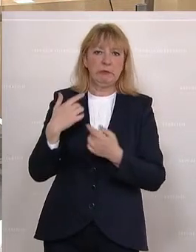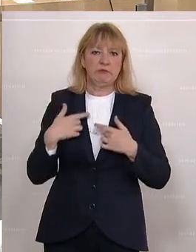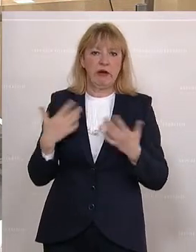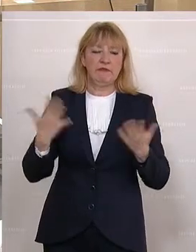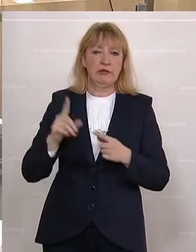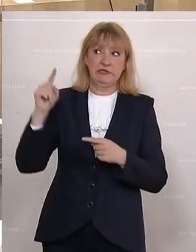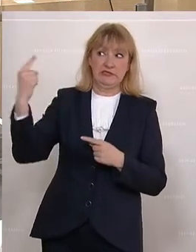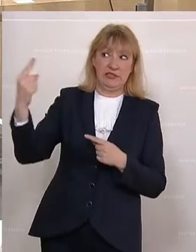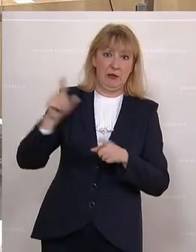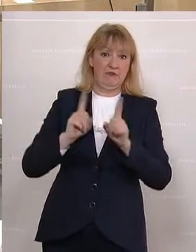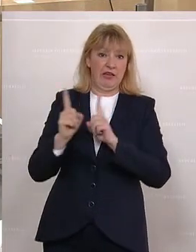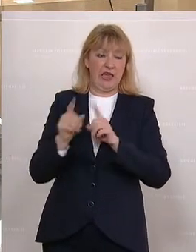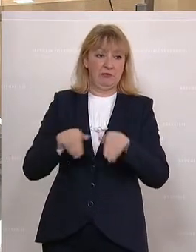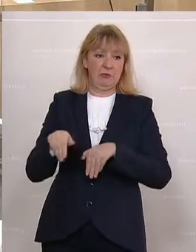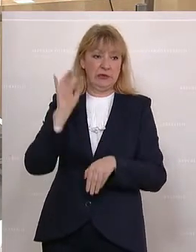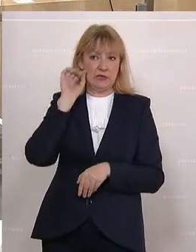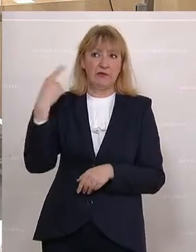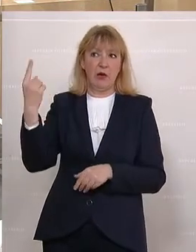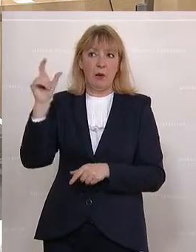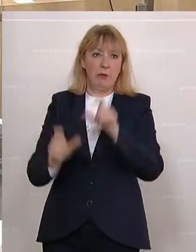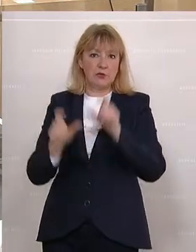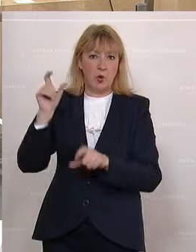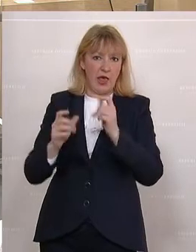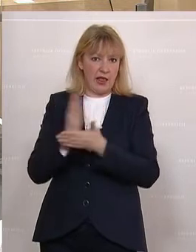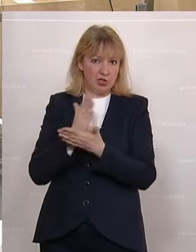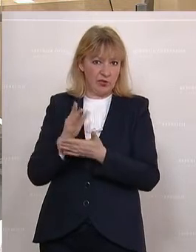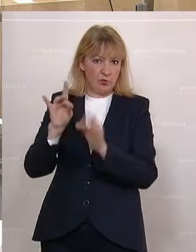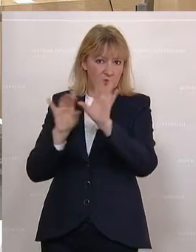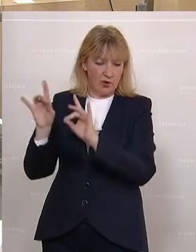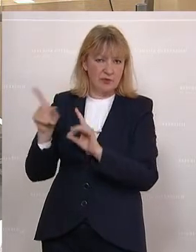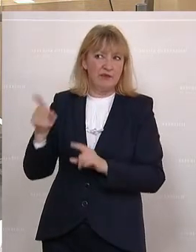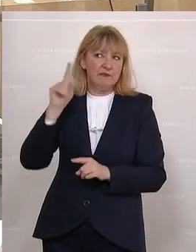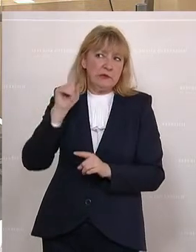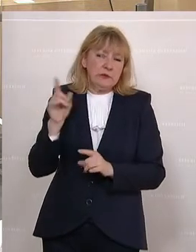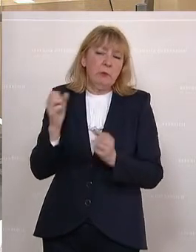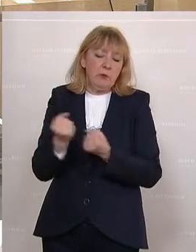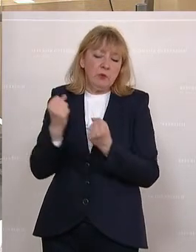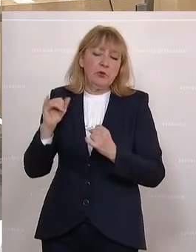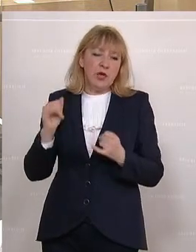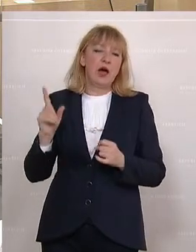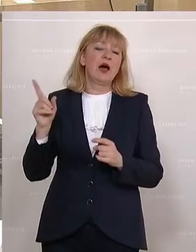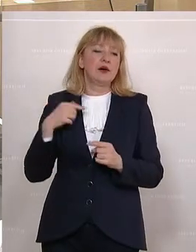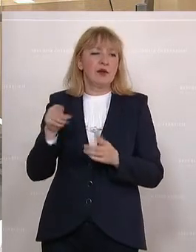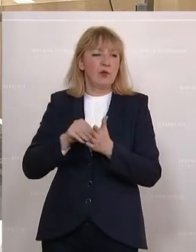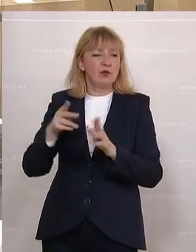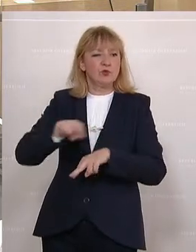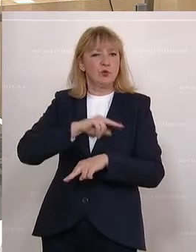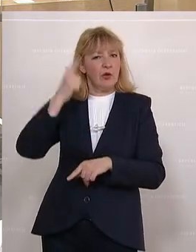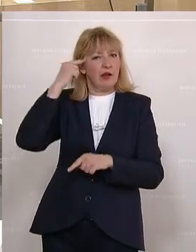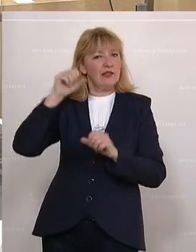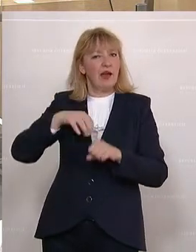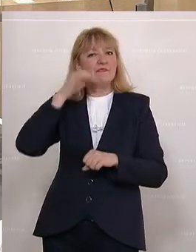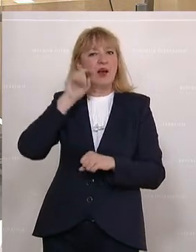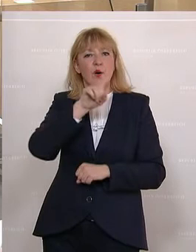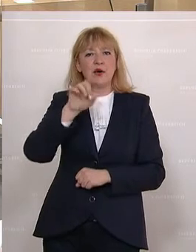sie als ministerin als verkehrsminister auch personalentscheidungen getroffen ich denke ihn am besten wissen und gewissen und sie war sich sicher zurück erinnern die frau zeichner eine